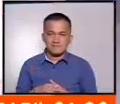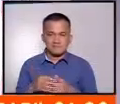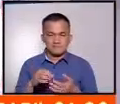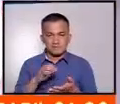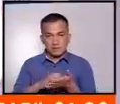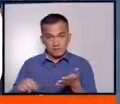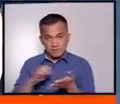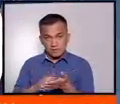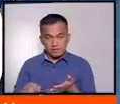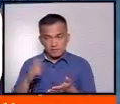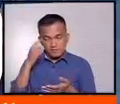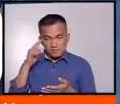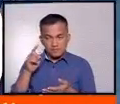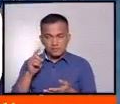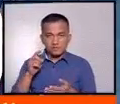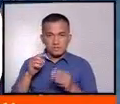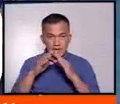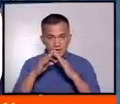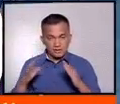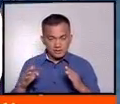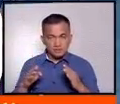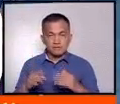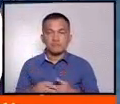kinakaltasan pa kayo para sa board and lodging. Opo.